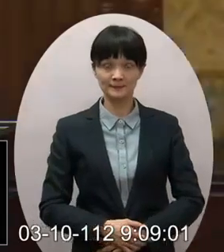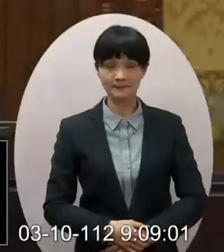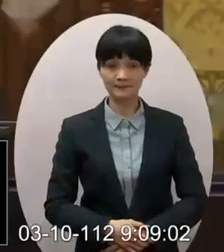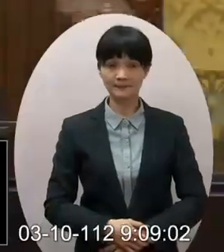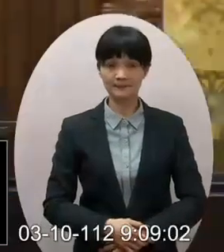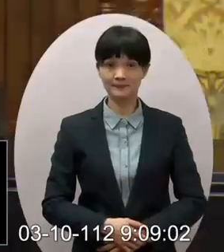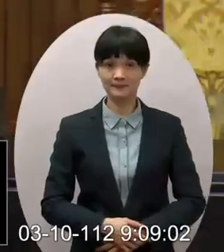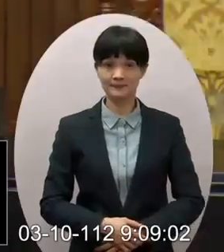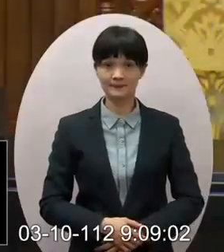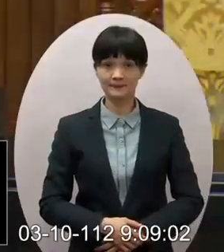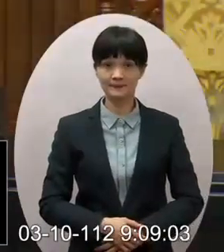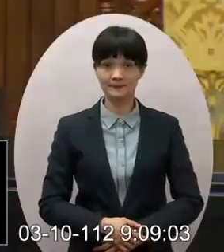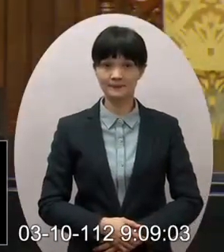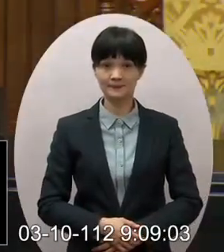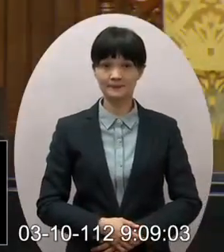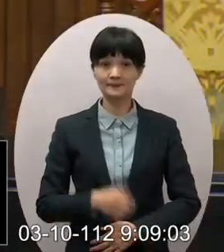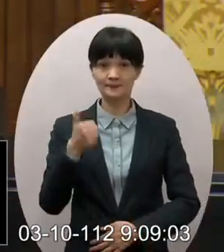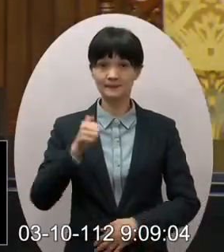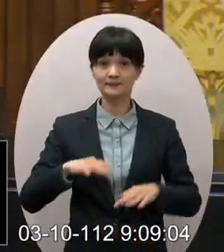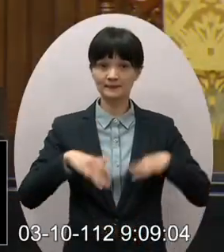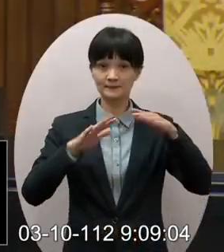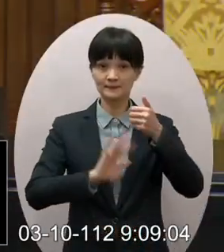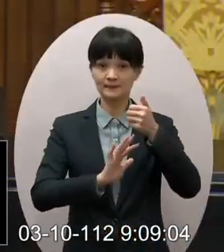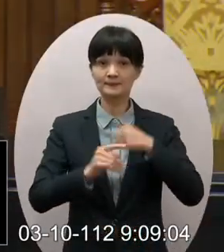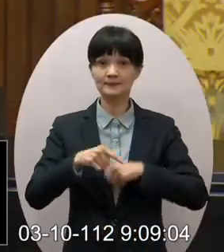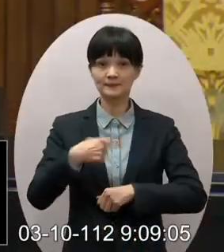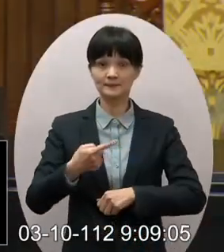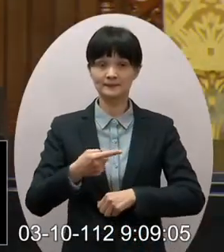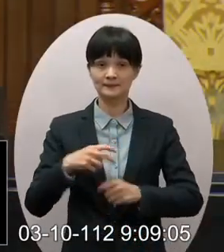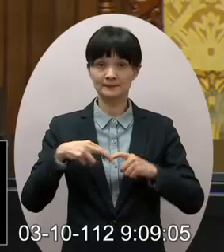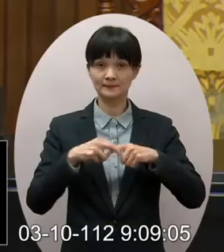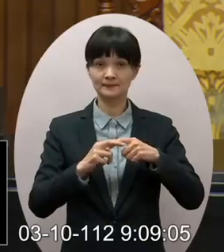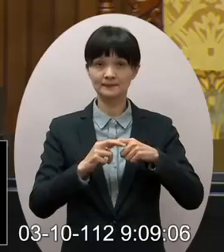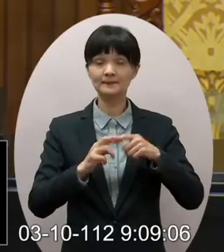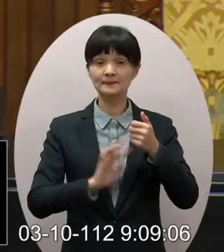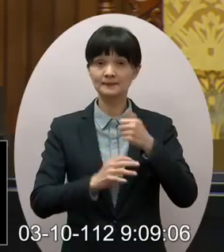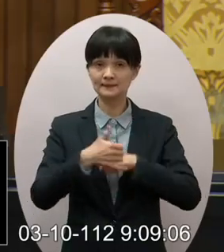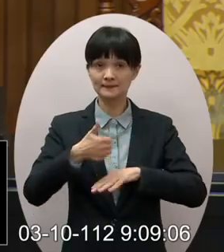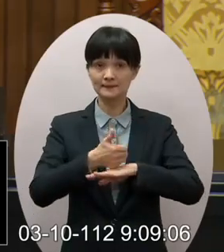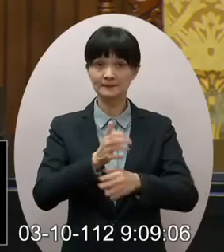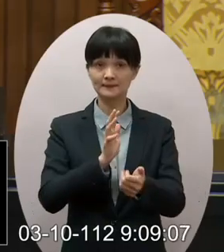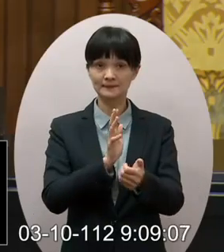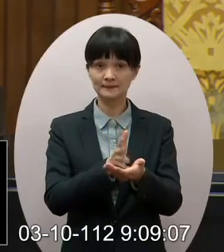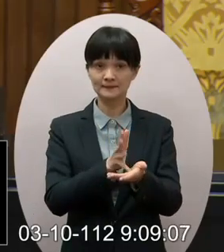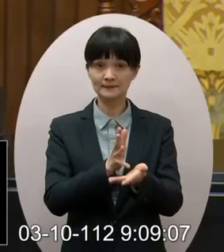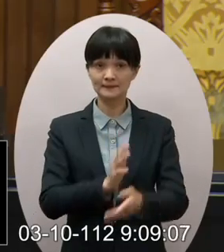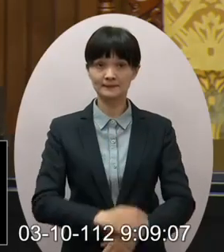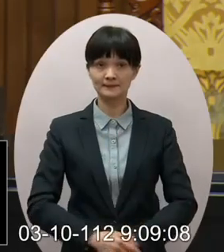谢谢洪委员，接下来请林委员得福发言。